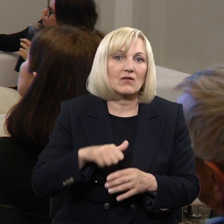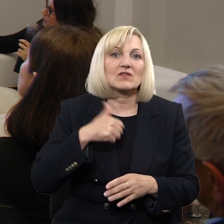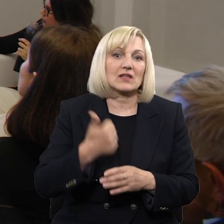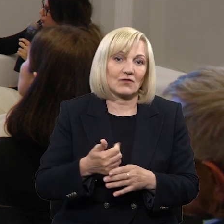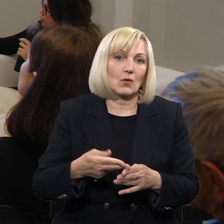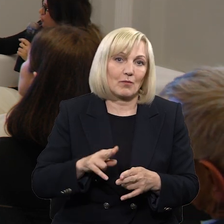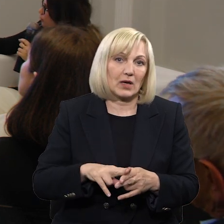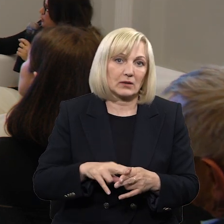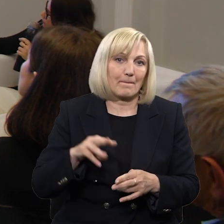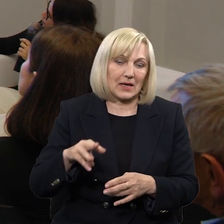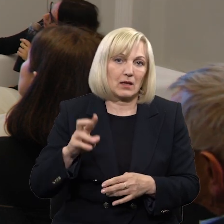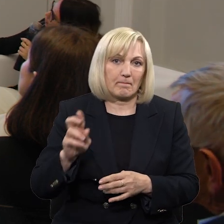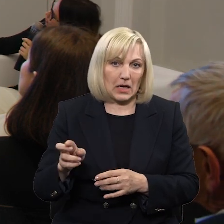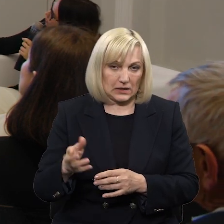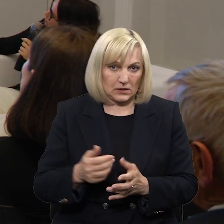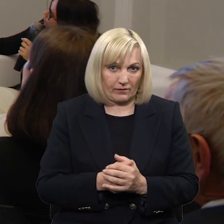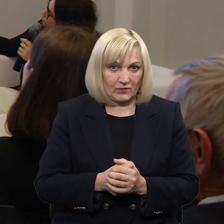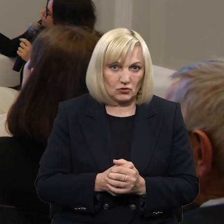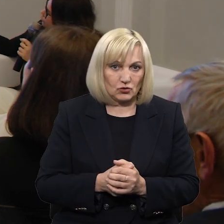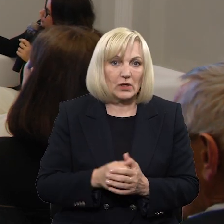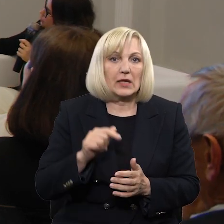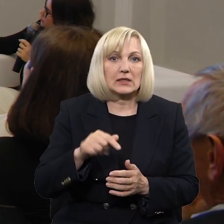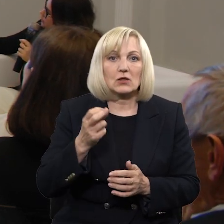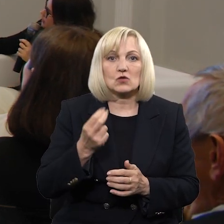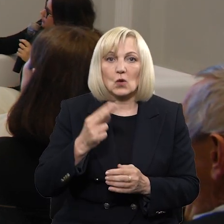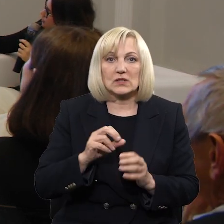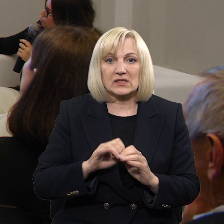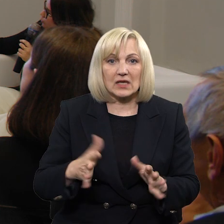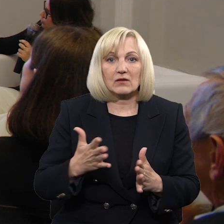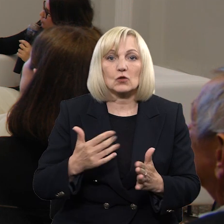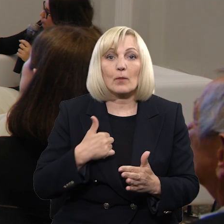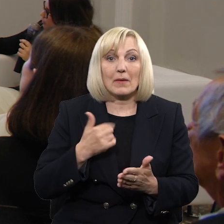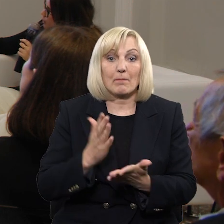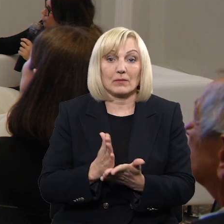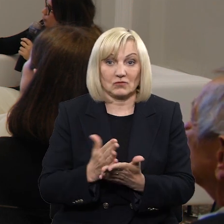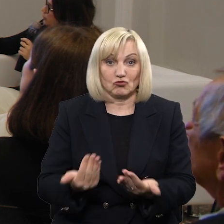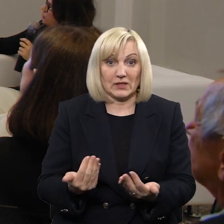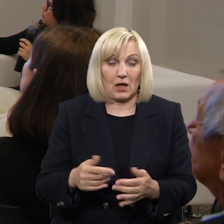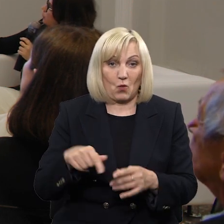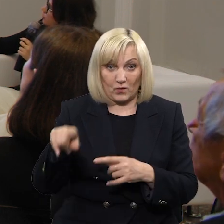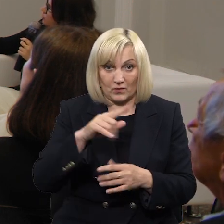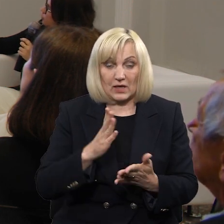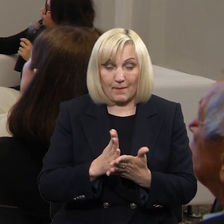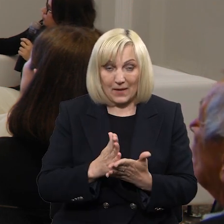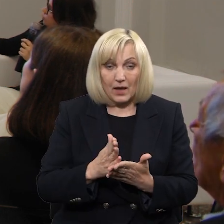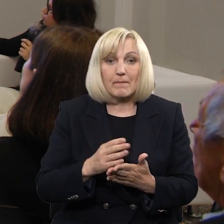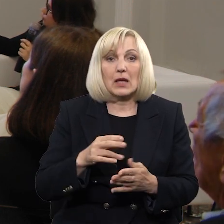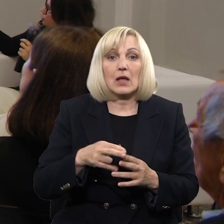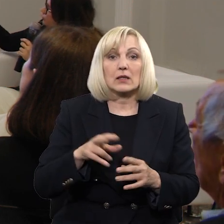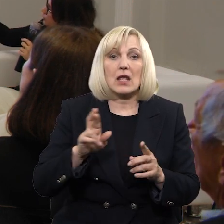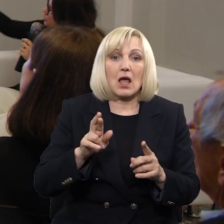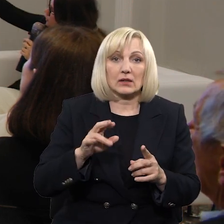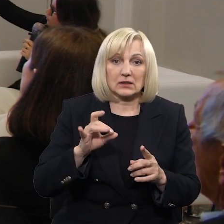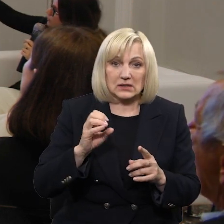в основном это конечно же Михо Борисович те социальные сети в которых мы присутствуем настоящий момент к примеру